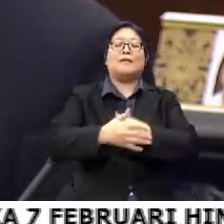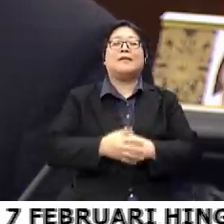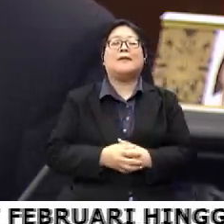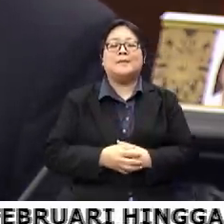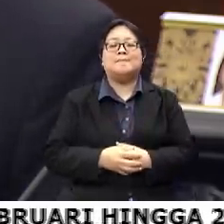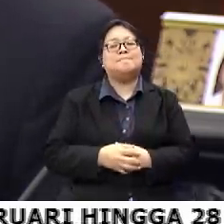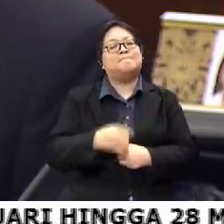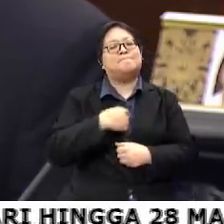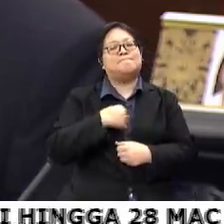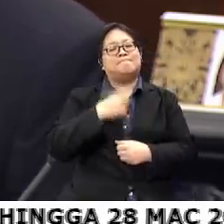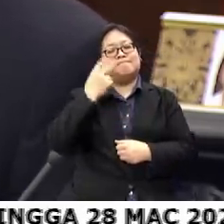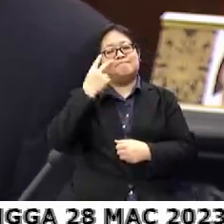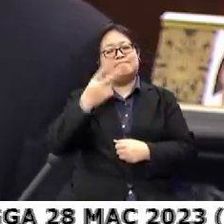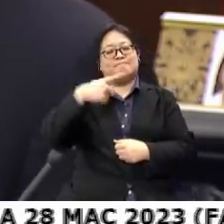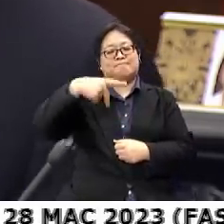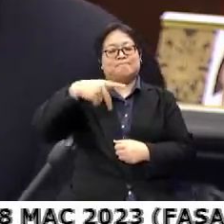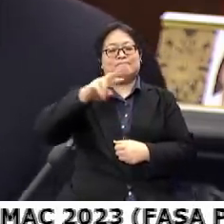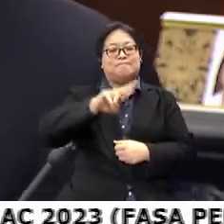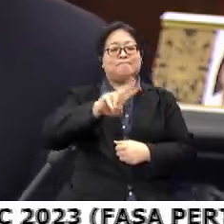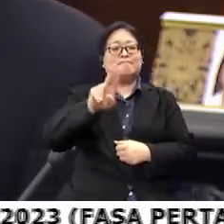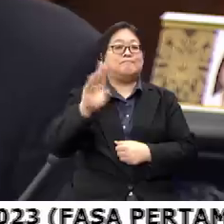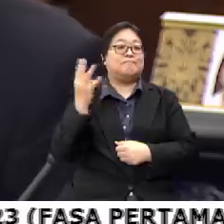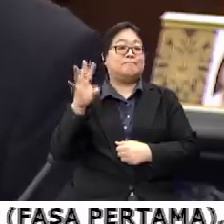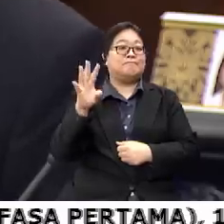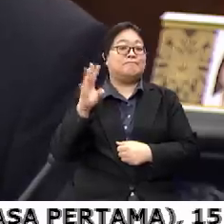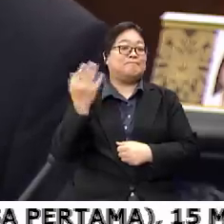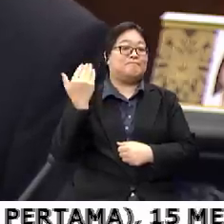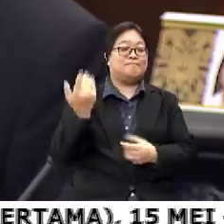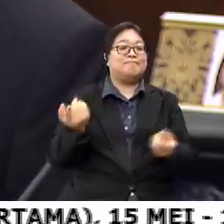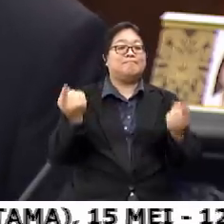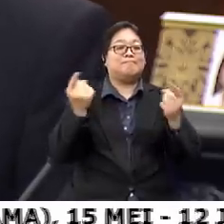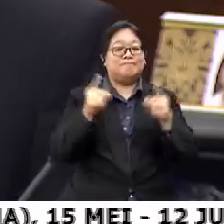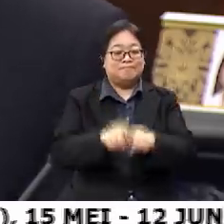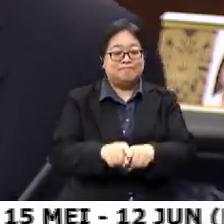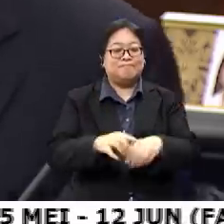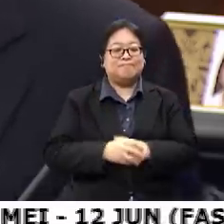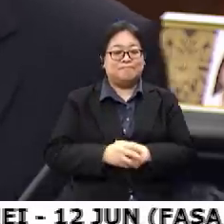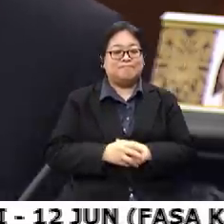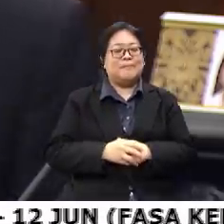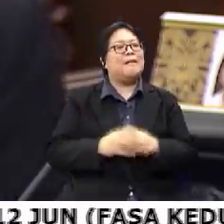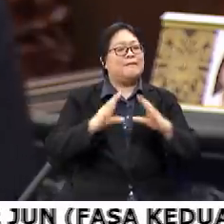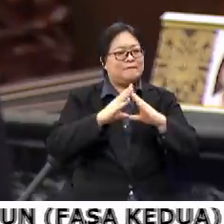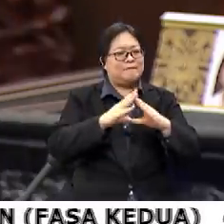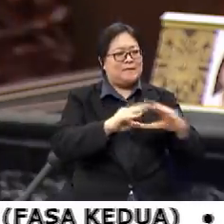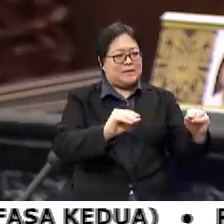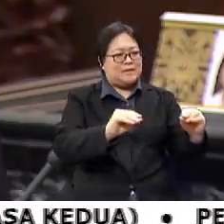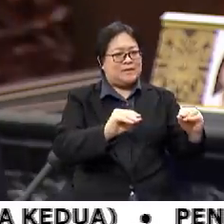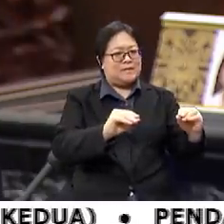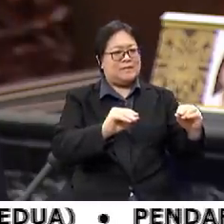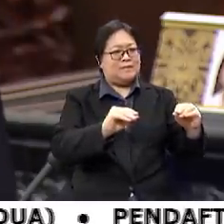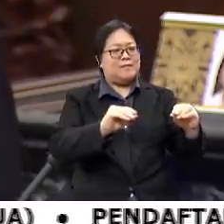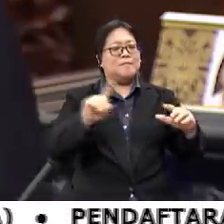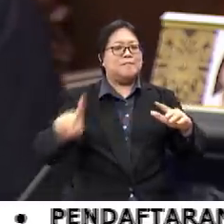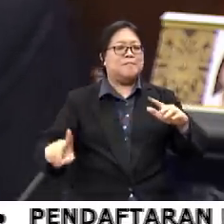Saya melihat pilihan raya ke-14 berlaku. Bila lepas pilihan raya ke-14,